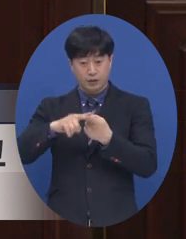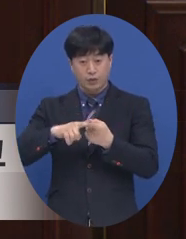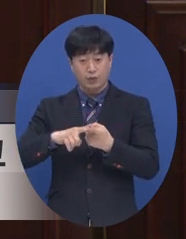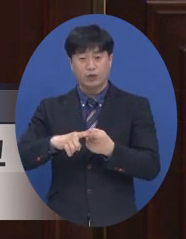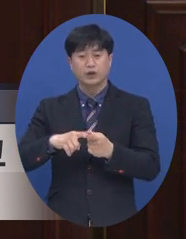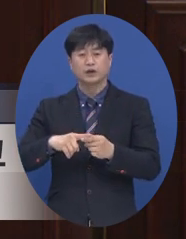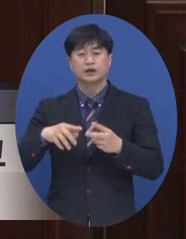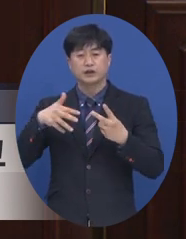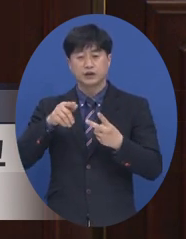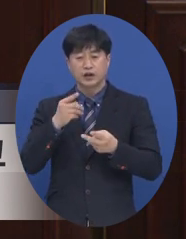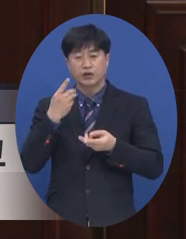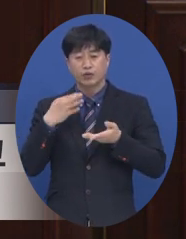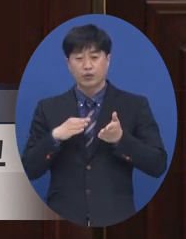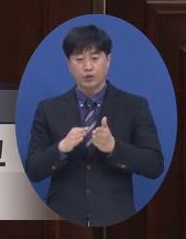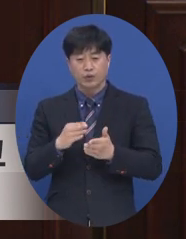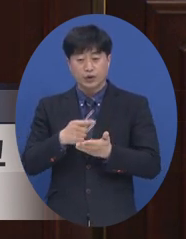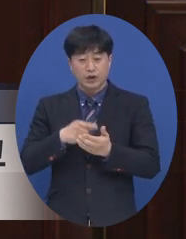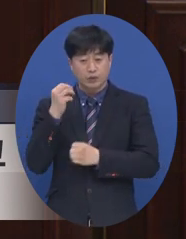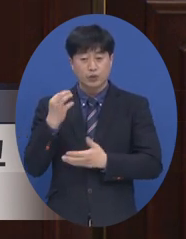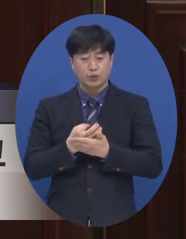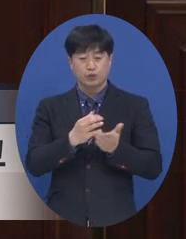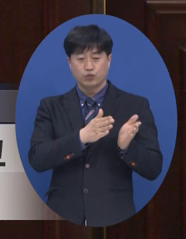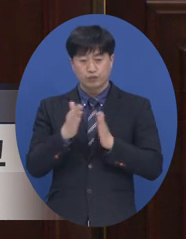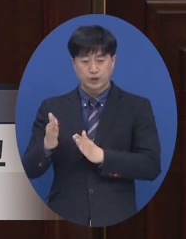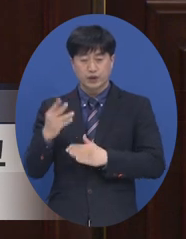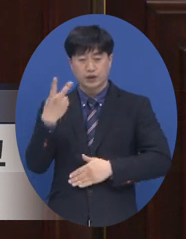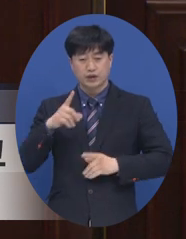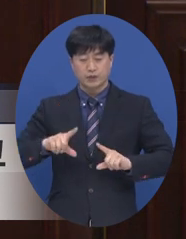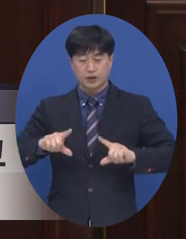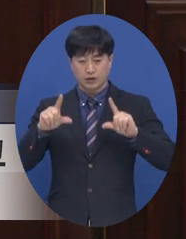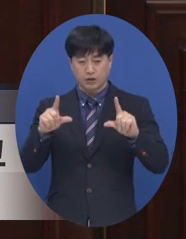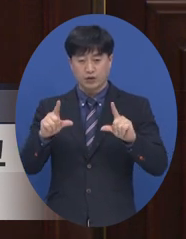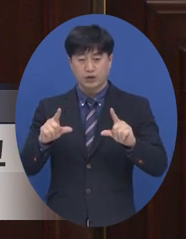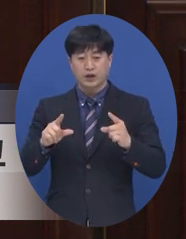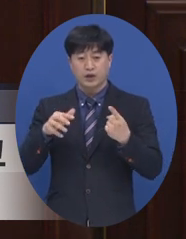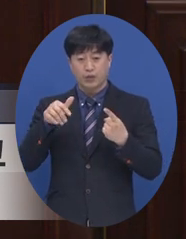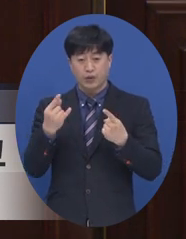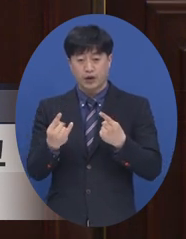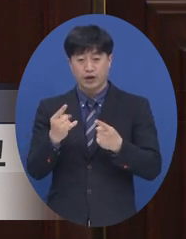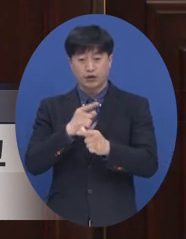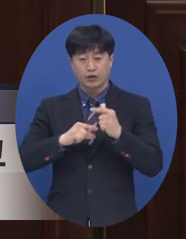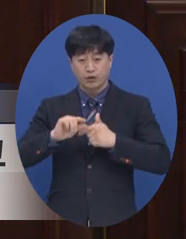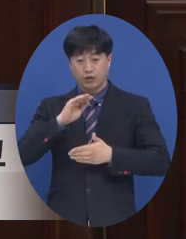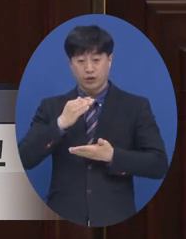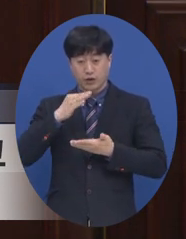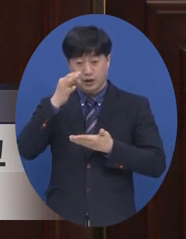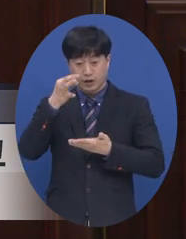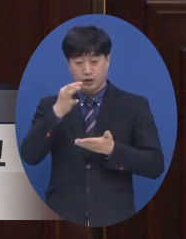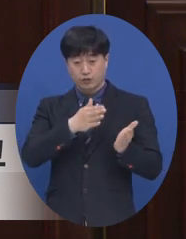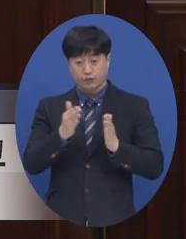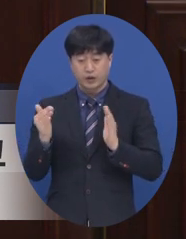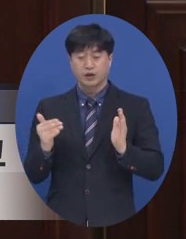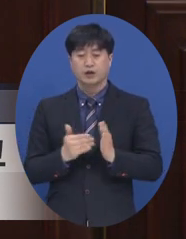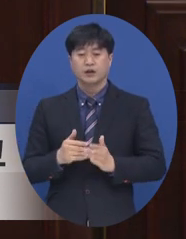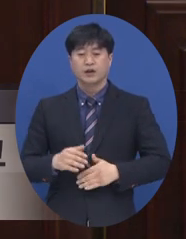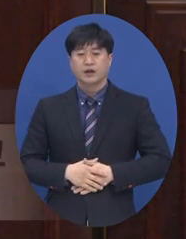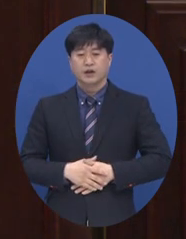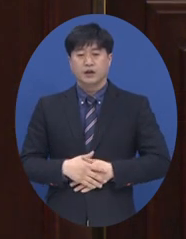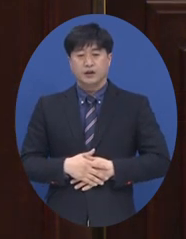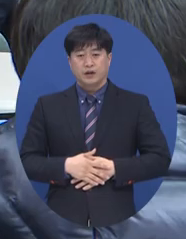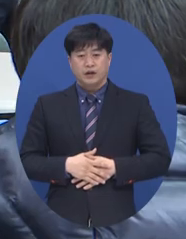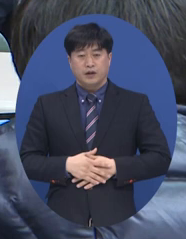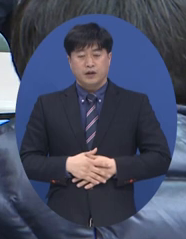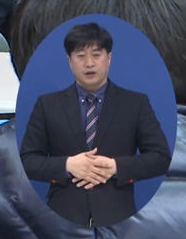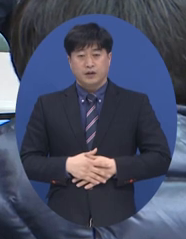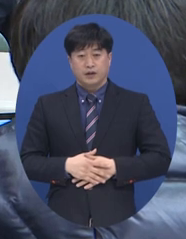발맞추어서 2차 경기도 재난기본소득을 준비하고 2021년도 제1회 추가 경정 예산안을